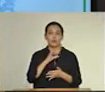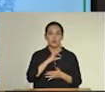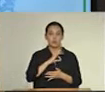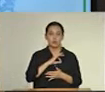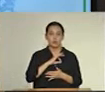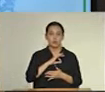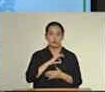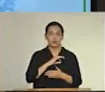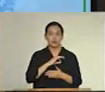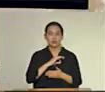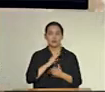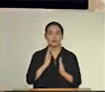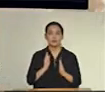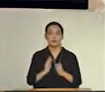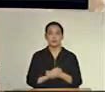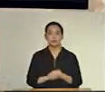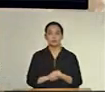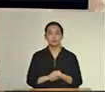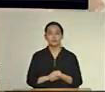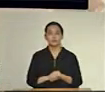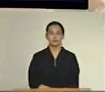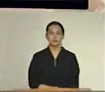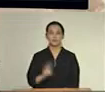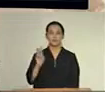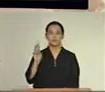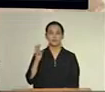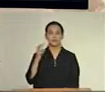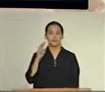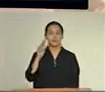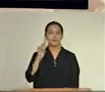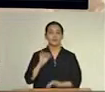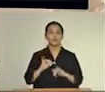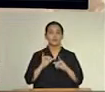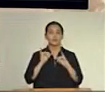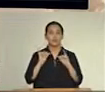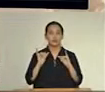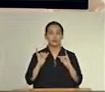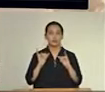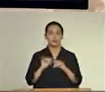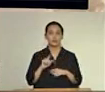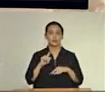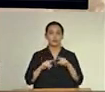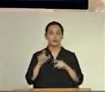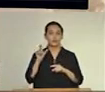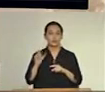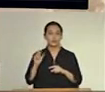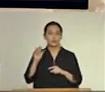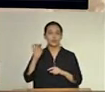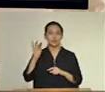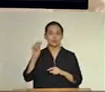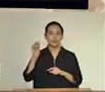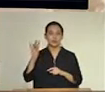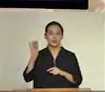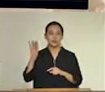holatdagina keltirilar ekan. Biologiya fanining rivojlanishida bobo kalonlarimiz Abu Ali ibn Sino,